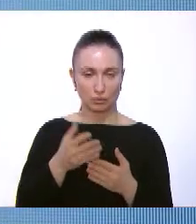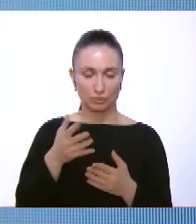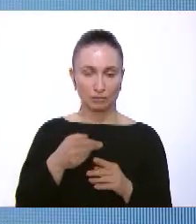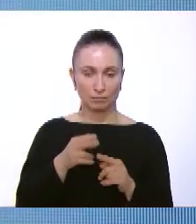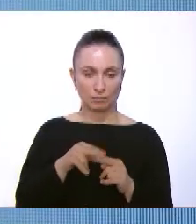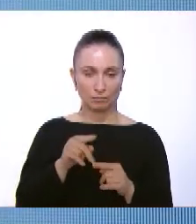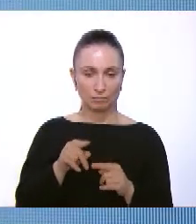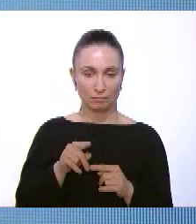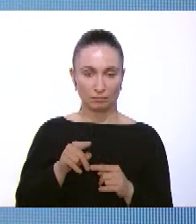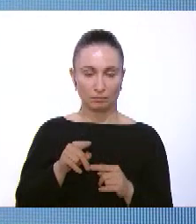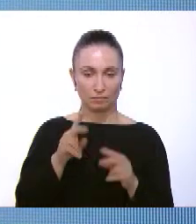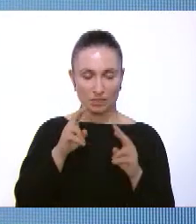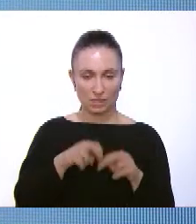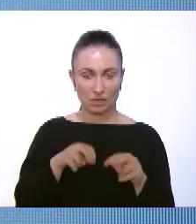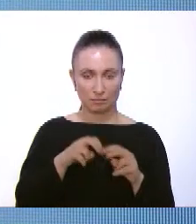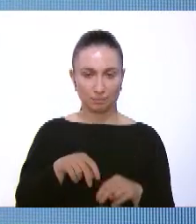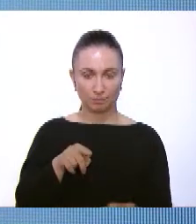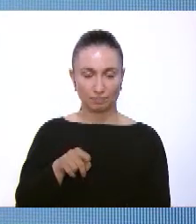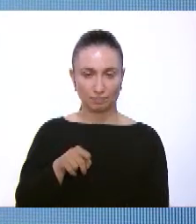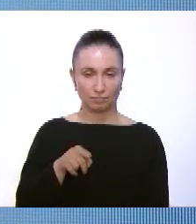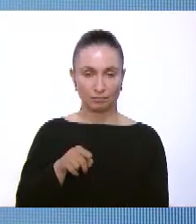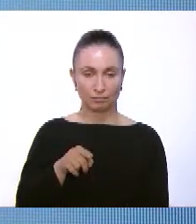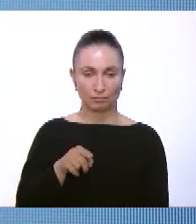და საკვლევი